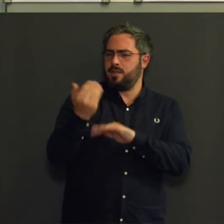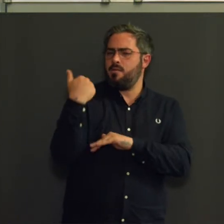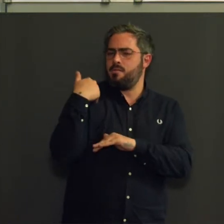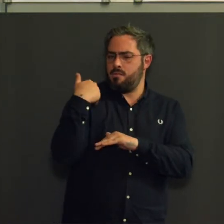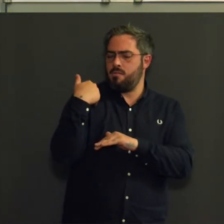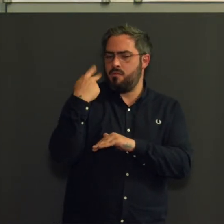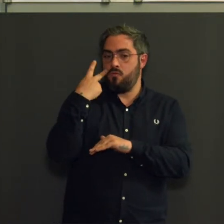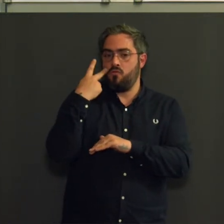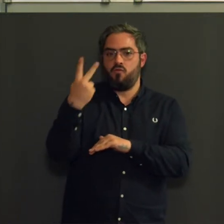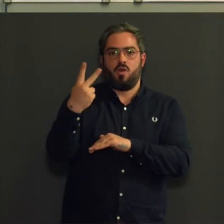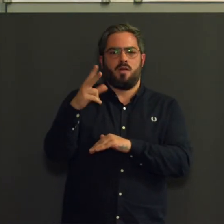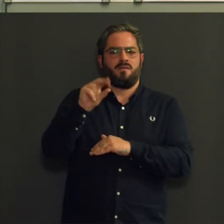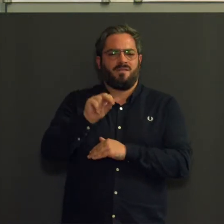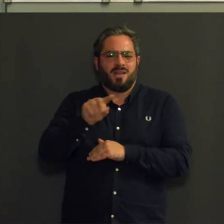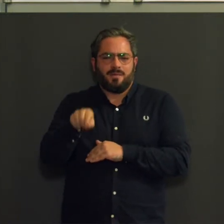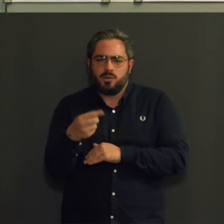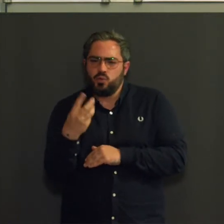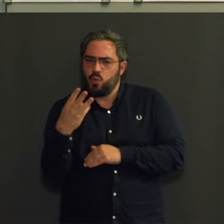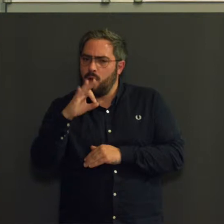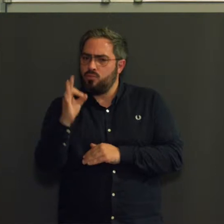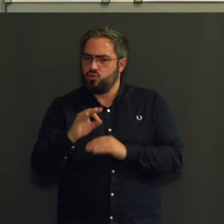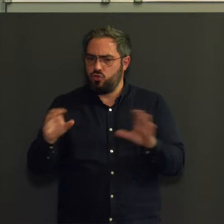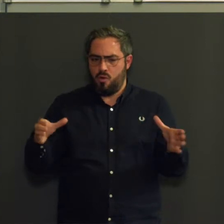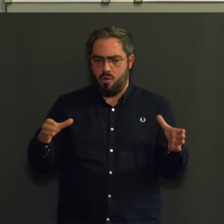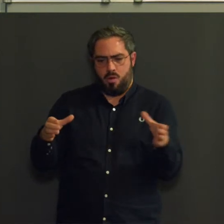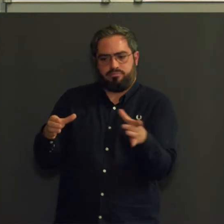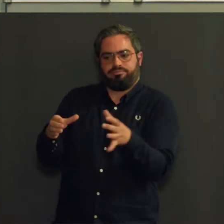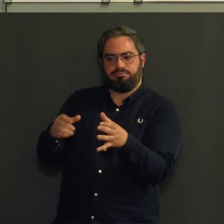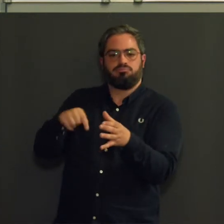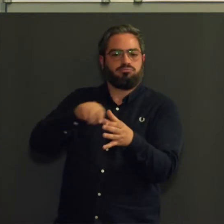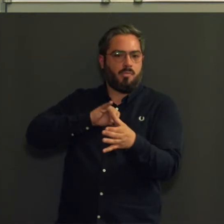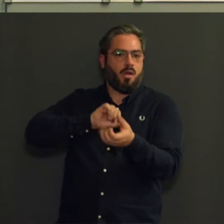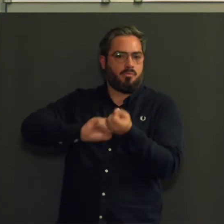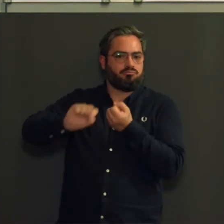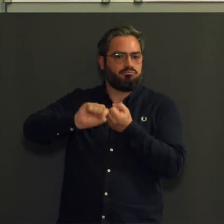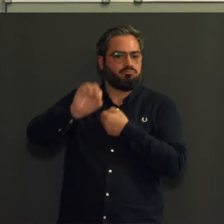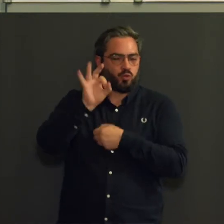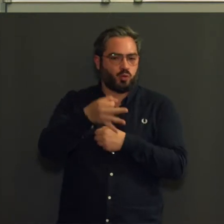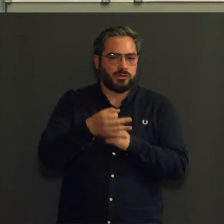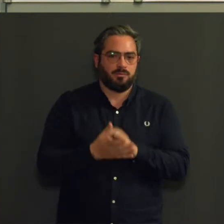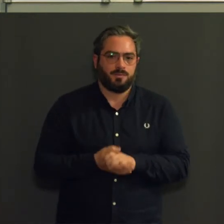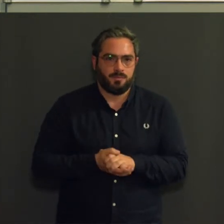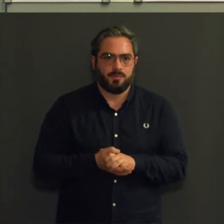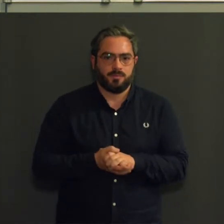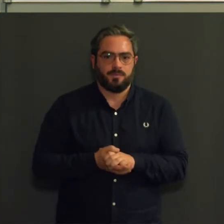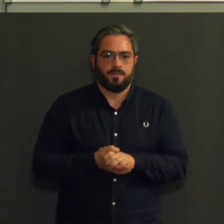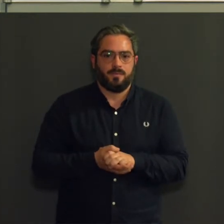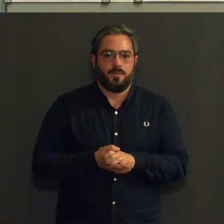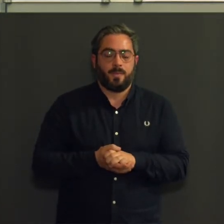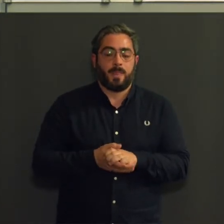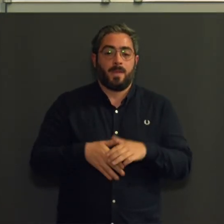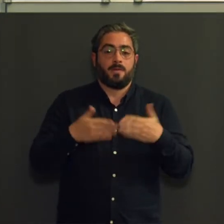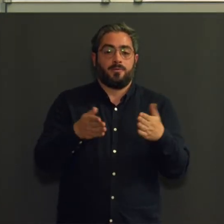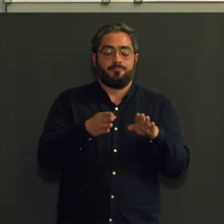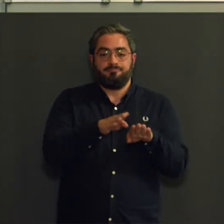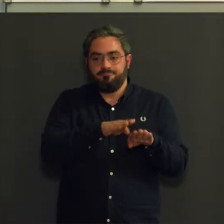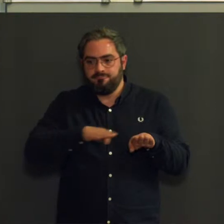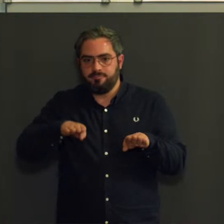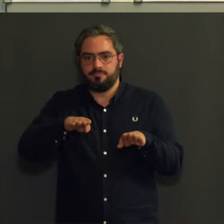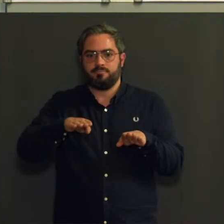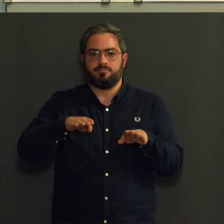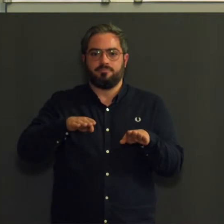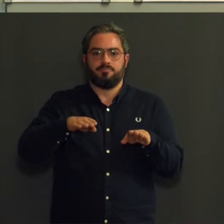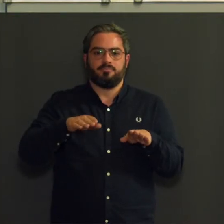ici, 20,3% des donneurs qui ont des anticorps. À côté de cette population, qui a malgré tout une